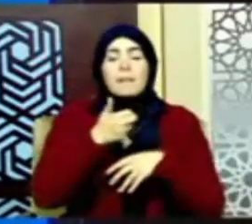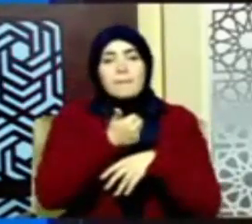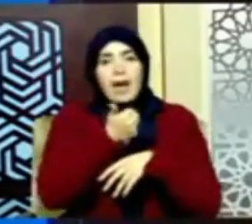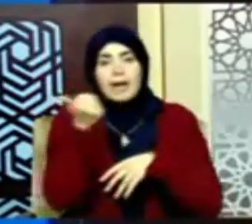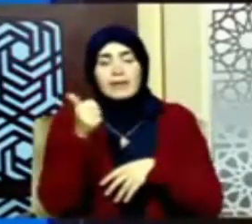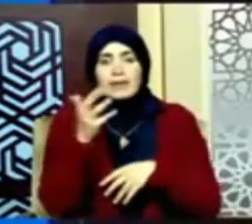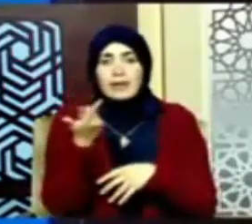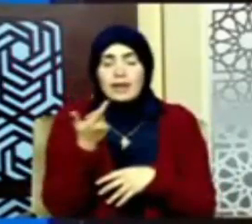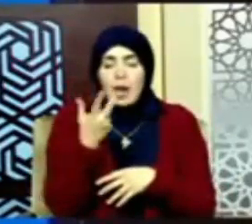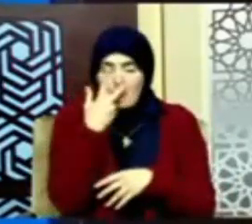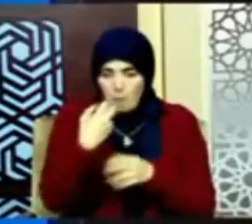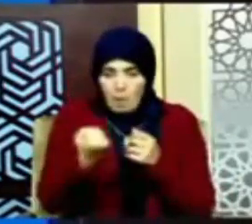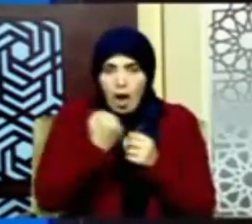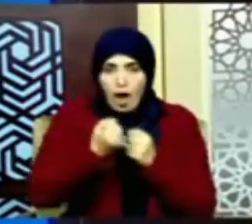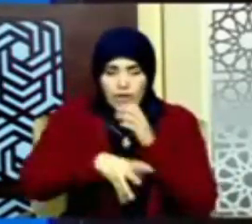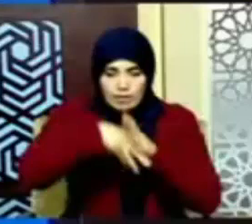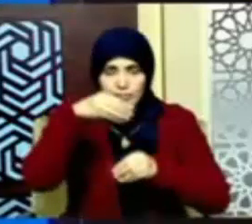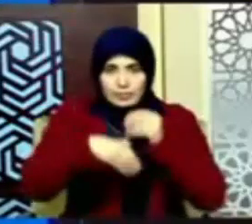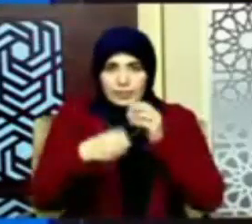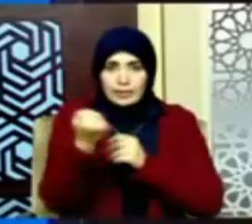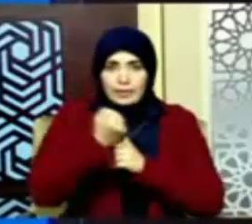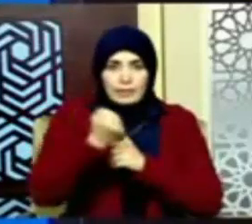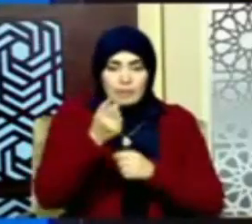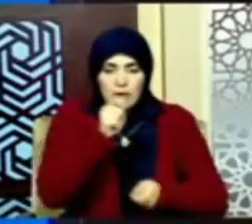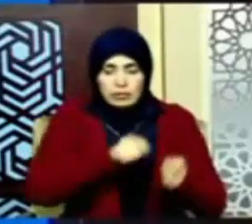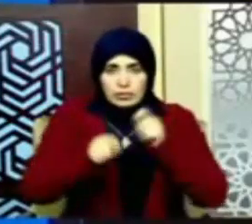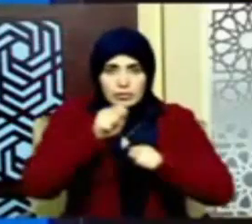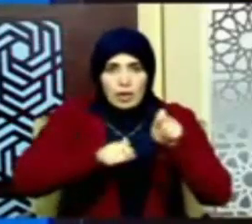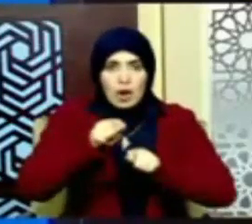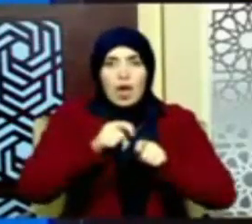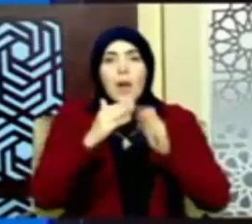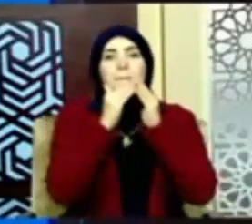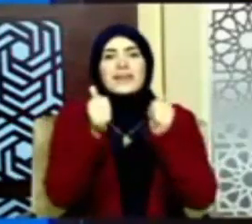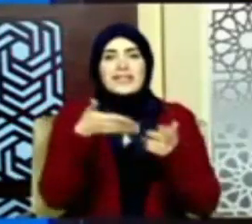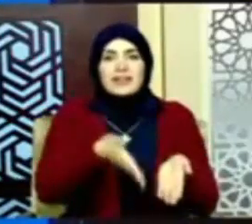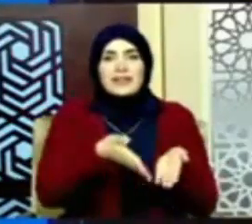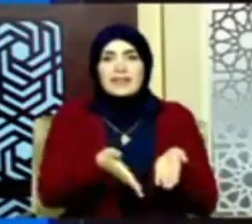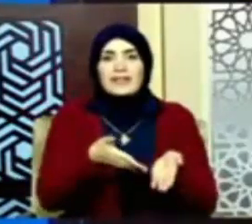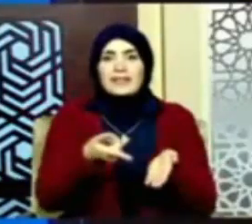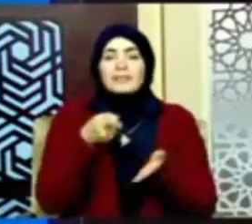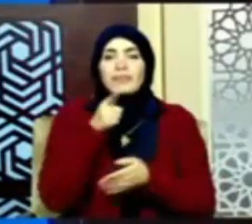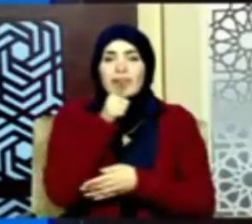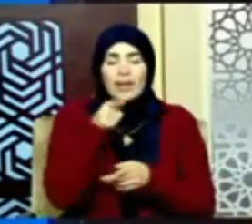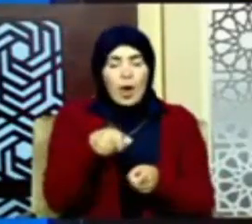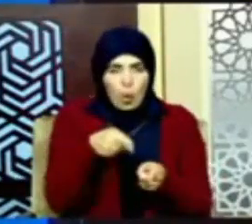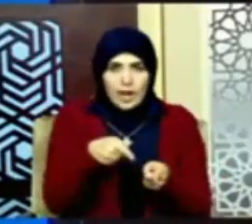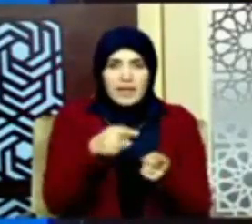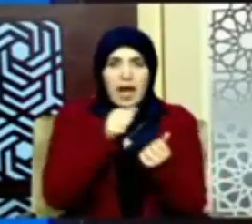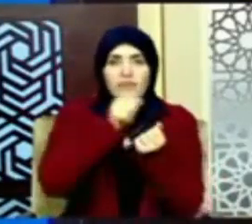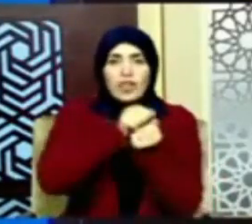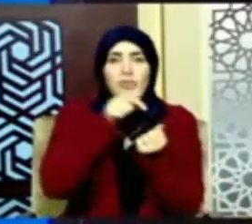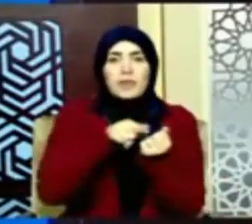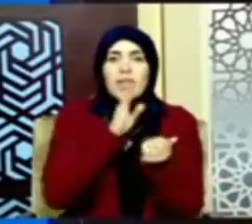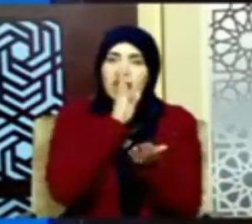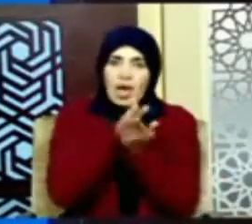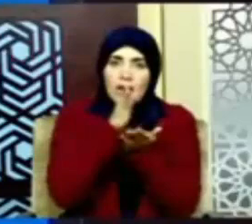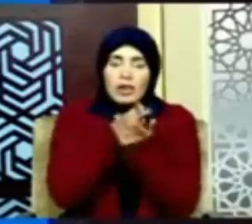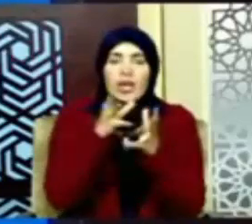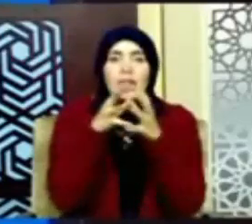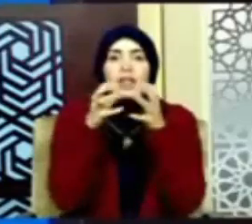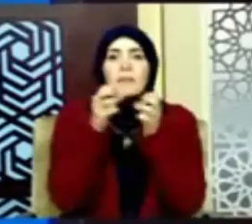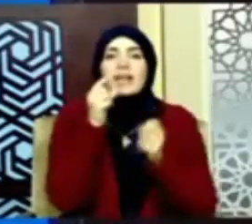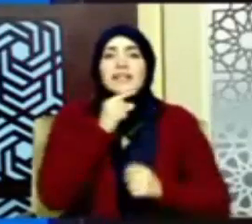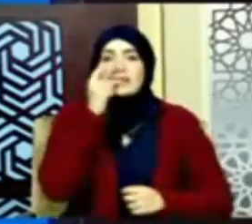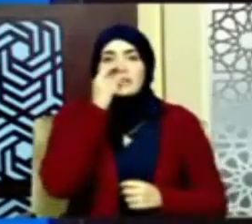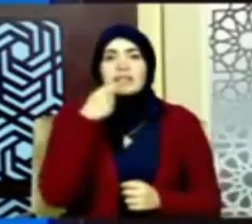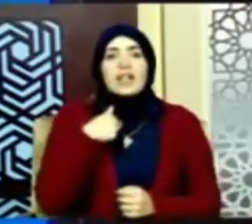المصري والعامل المصري. هذا هو الدين الحقيقي وهذا هو التطبيق الحقيقي لمعنى الدين.